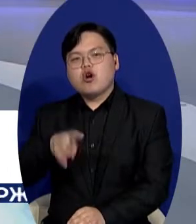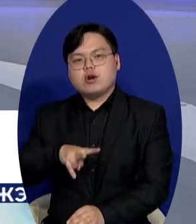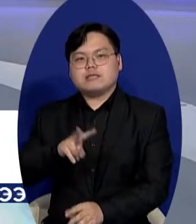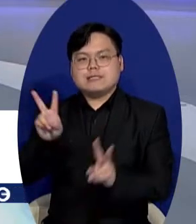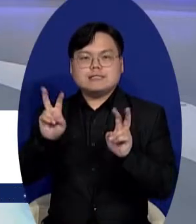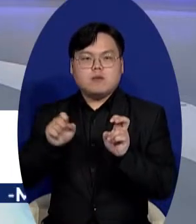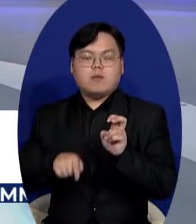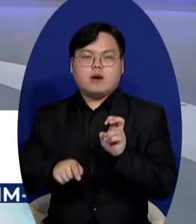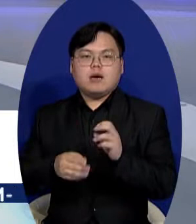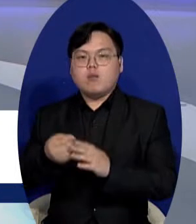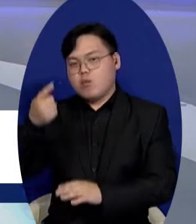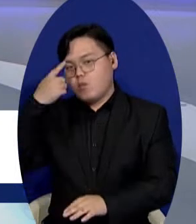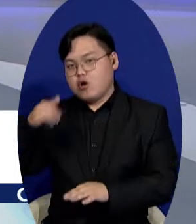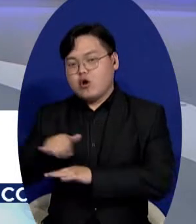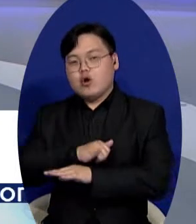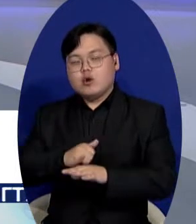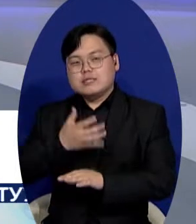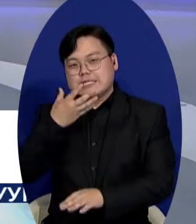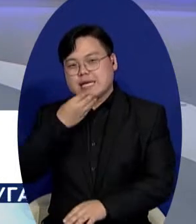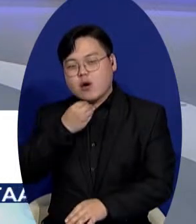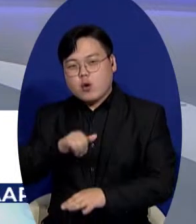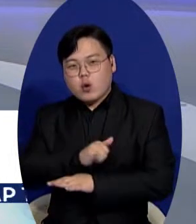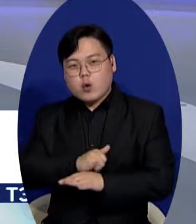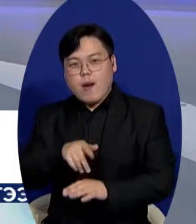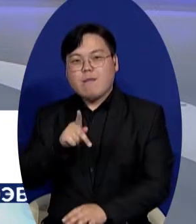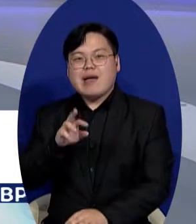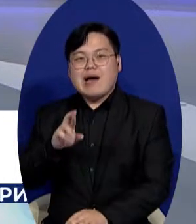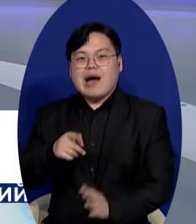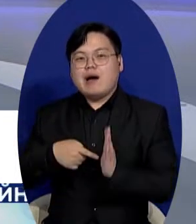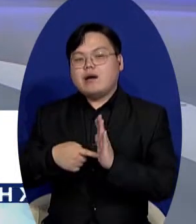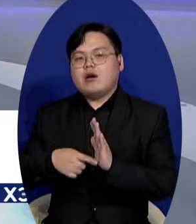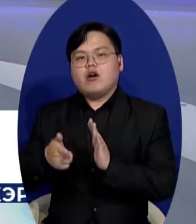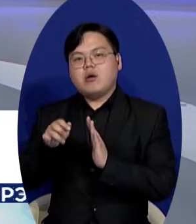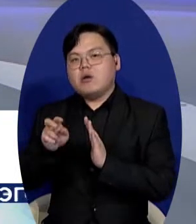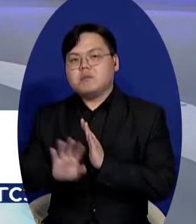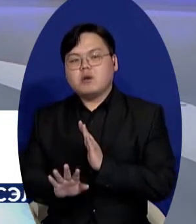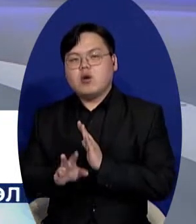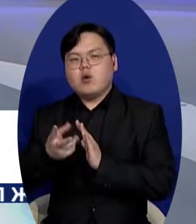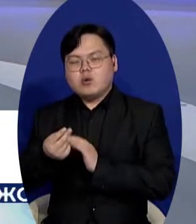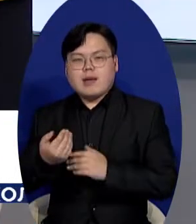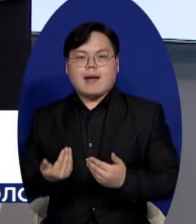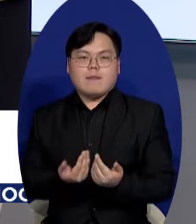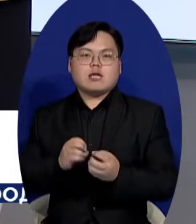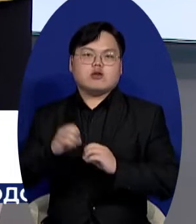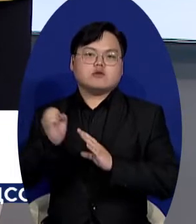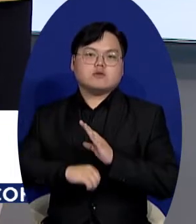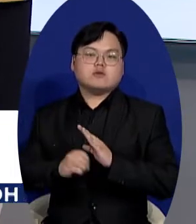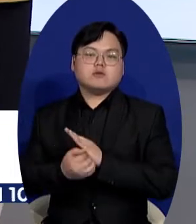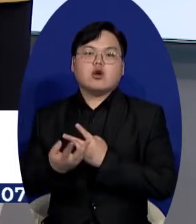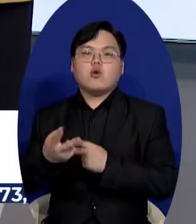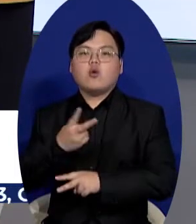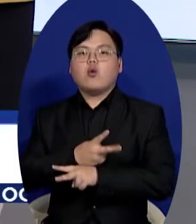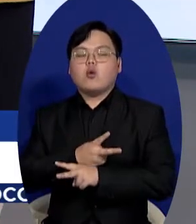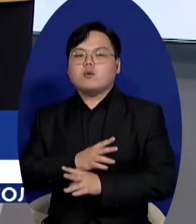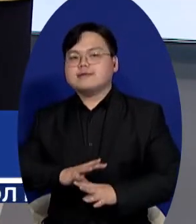улс одоо хөрөнгө оруулагчдад ээлтэй орон болно гэж PR хийхээс илүүтэй үүнийг бодитоор хэрэгжүүлэх шаардлагатай байна гэж байна. Энэ нь болохоор хууль эрх